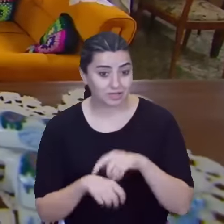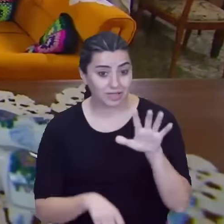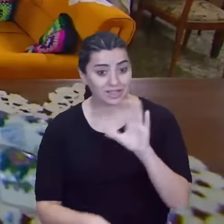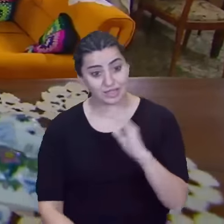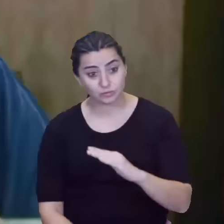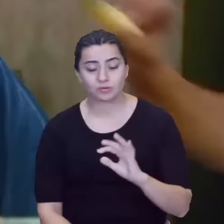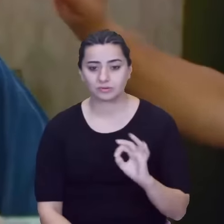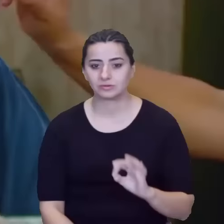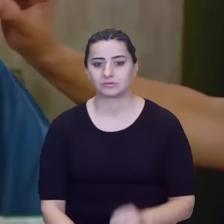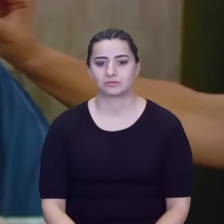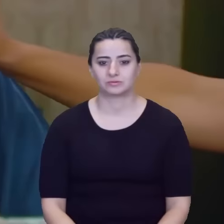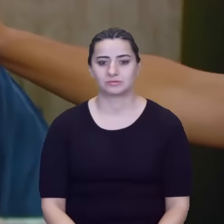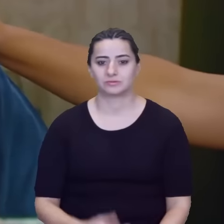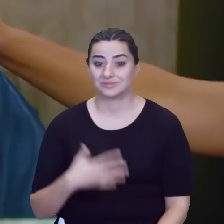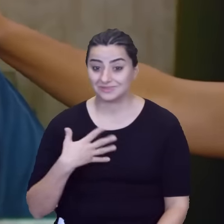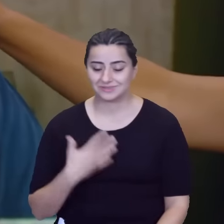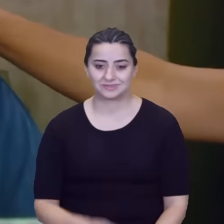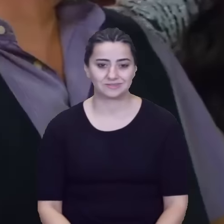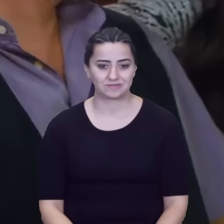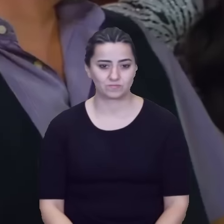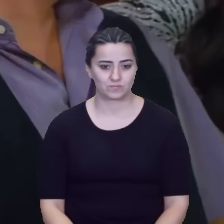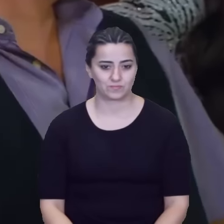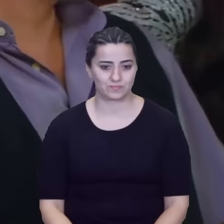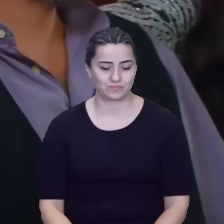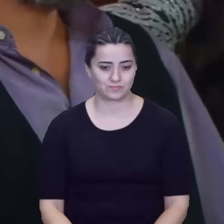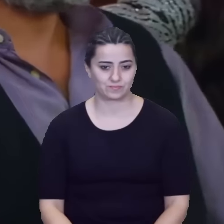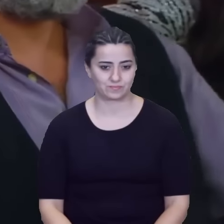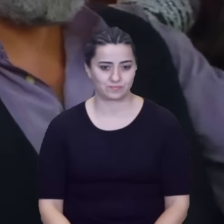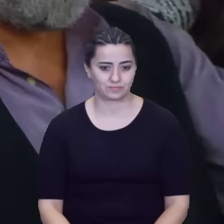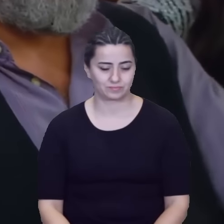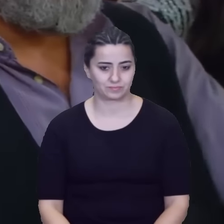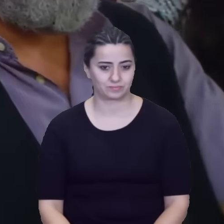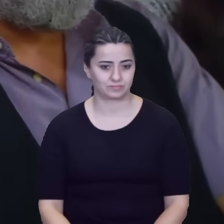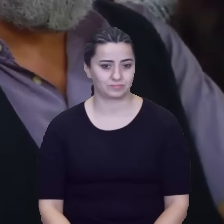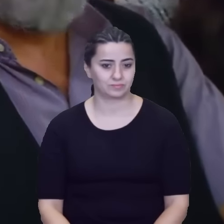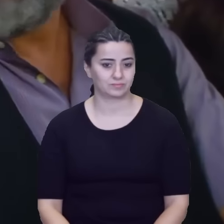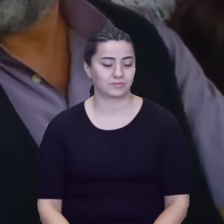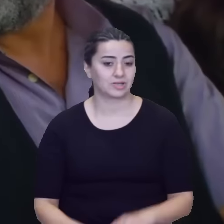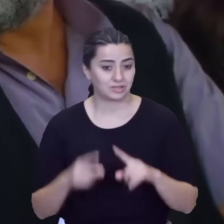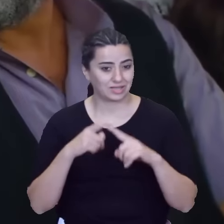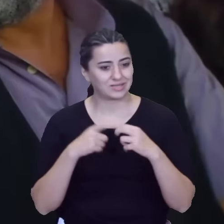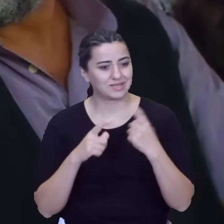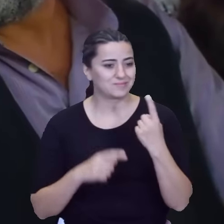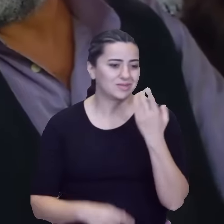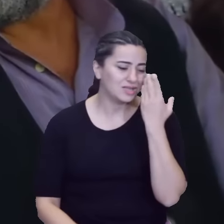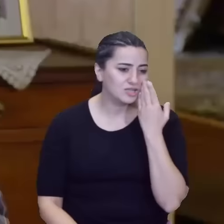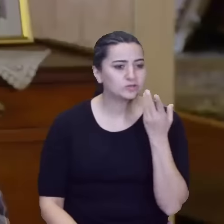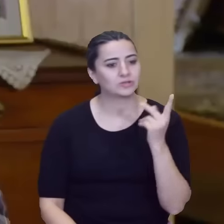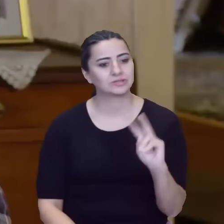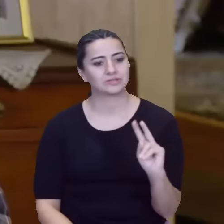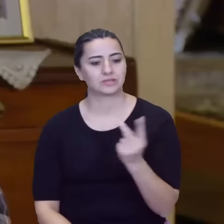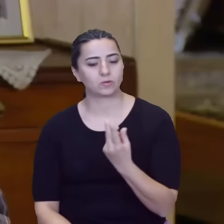Çağatay? Evet. İyi yapma ya. Birden ağzına elma verdi. Hem 1950'ye kadar TRT1'i izlesek diyorum